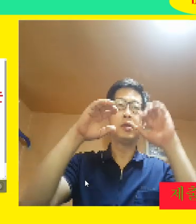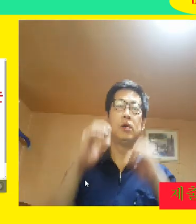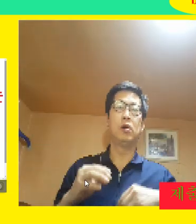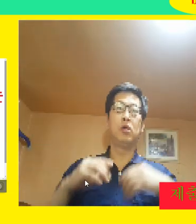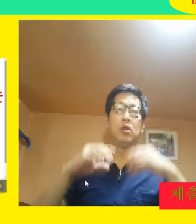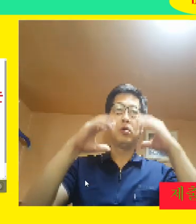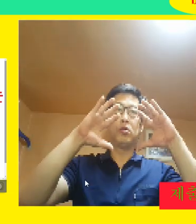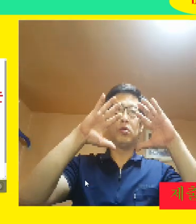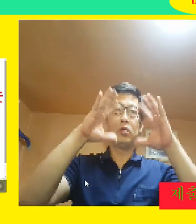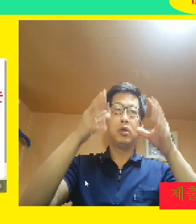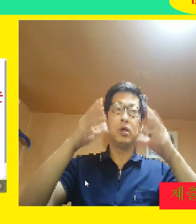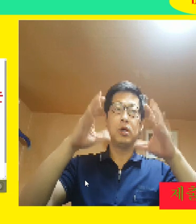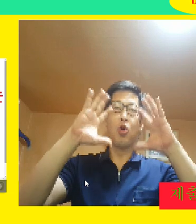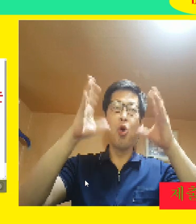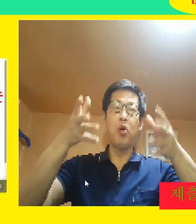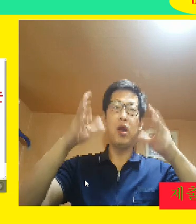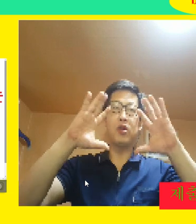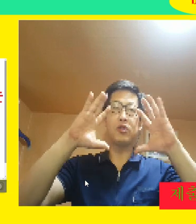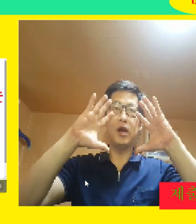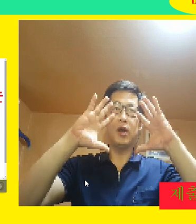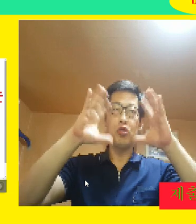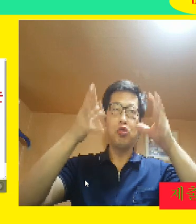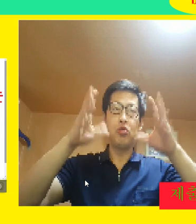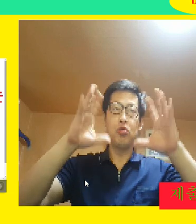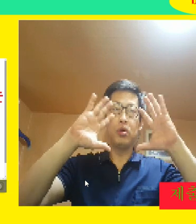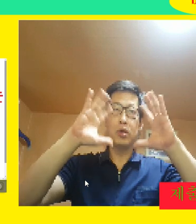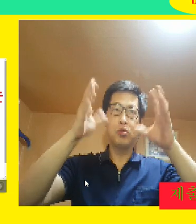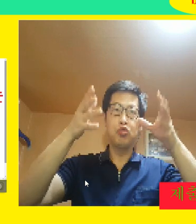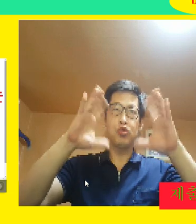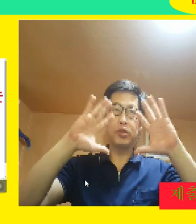국제적인 글로벌이란 거 있잖아요.